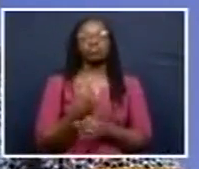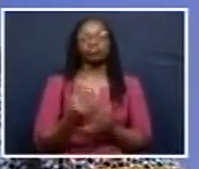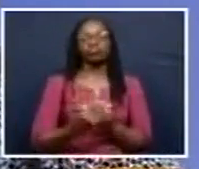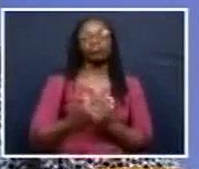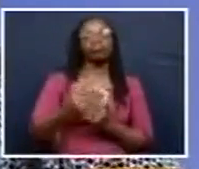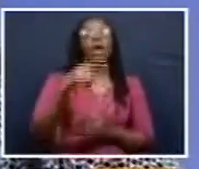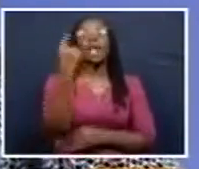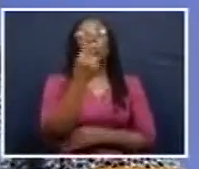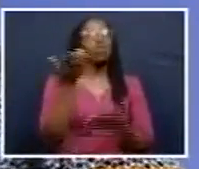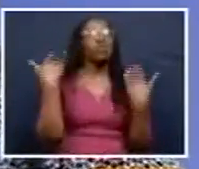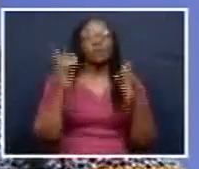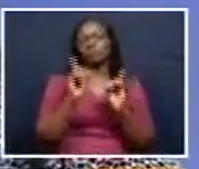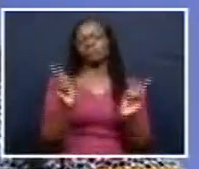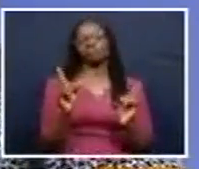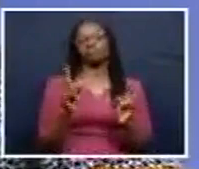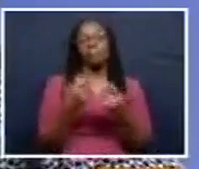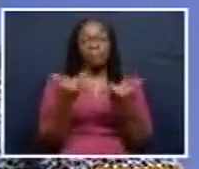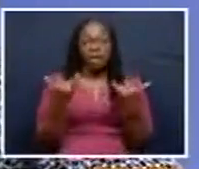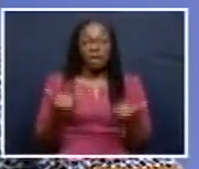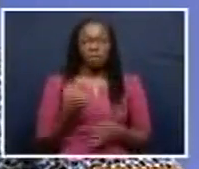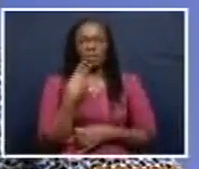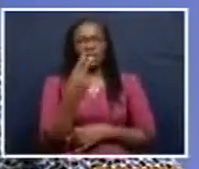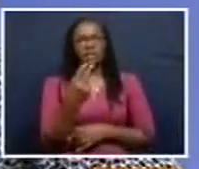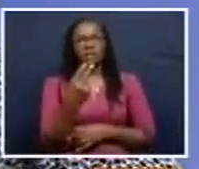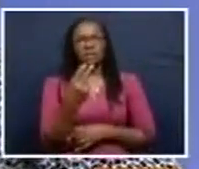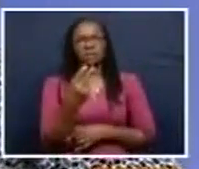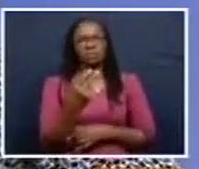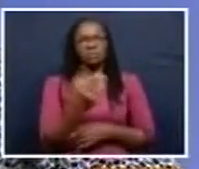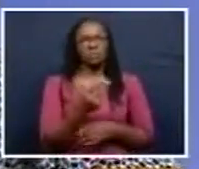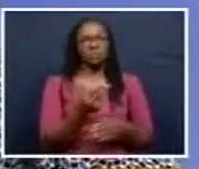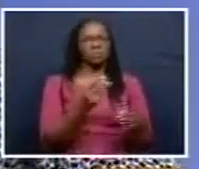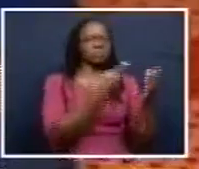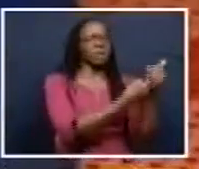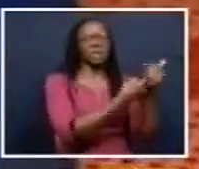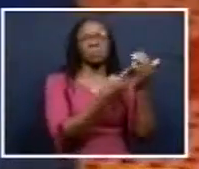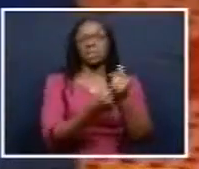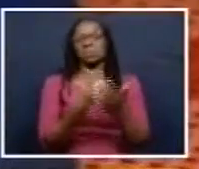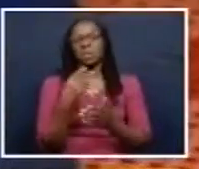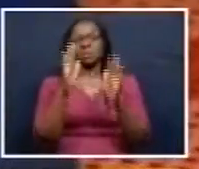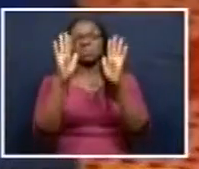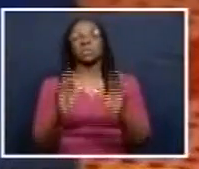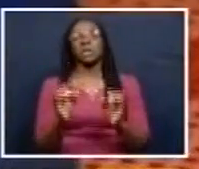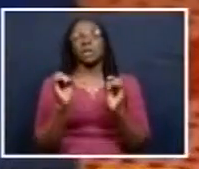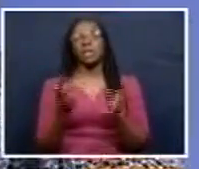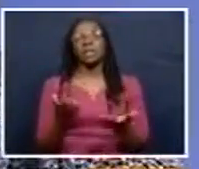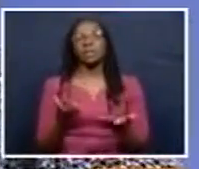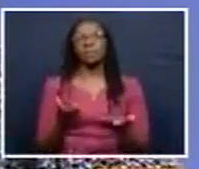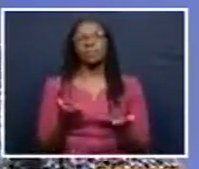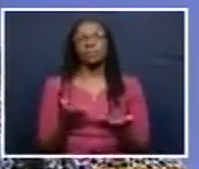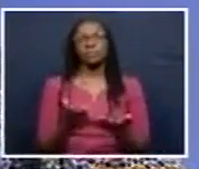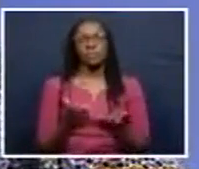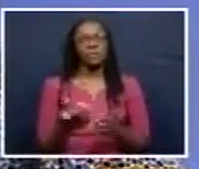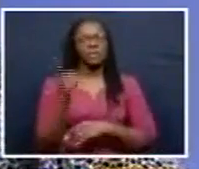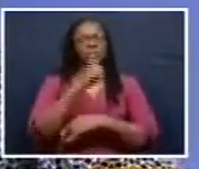yetu. Lakini wakati huu hatuoni haja ya kushikana na wengine. Na ikiwa itatokea safari bado iko mbali, siku ni